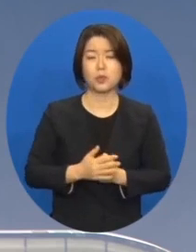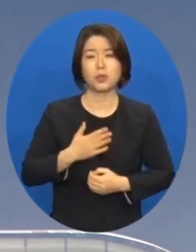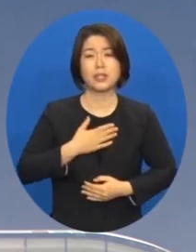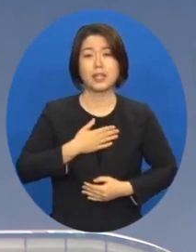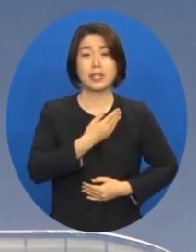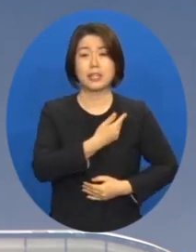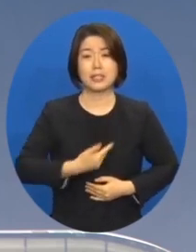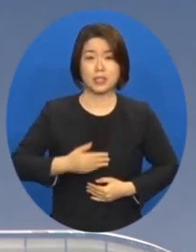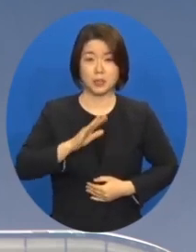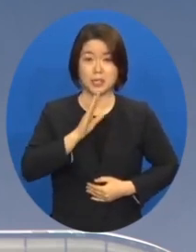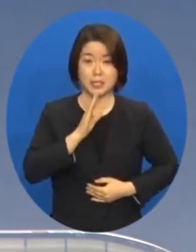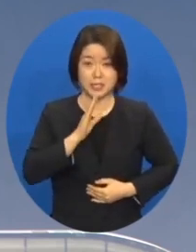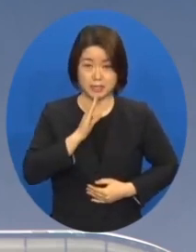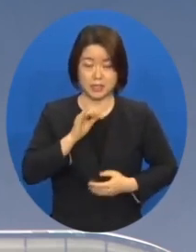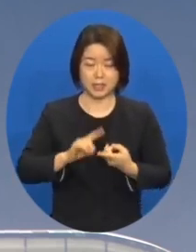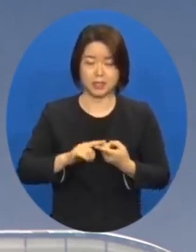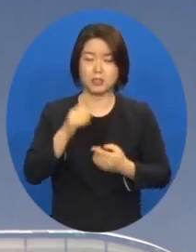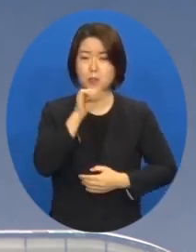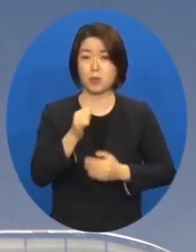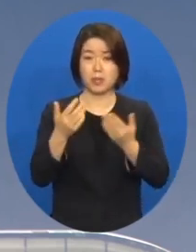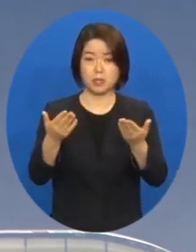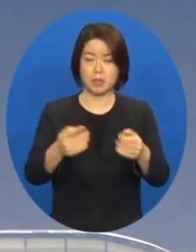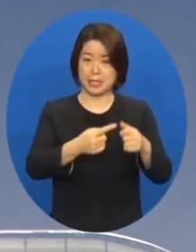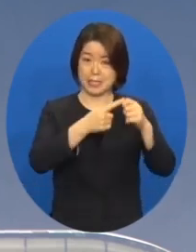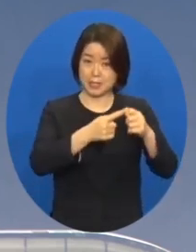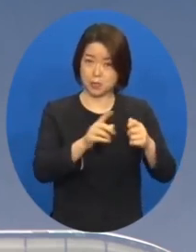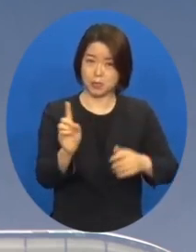진실함을 그가 변호합니다. 그 첫 번째가